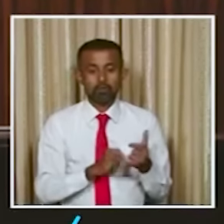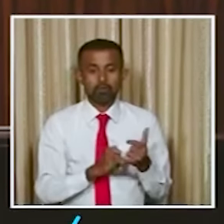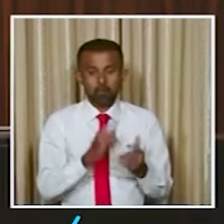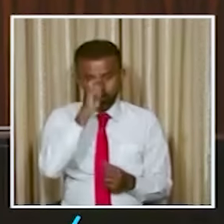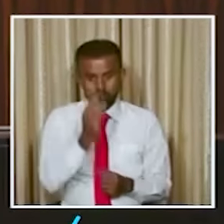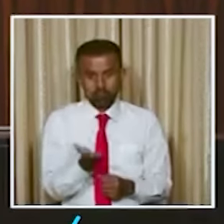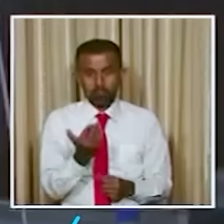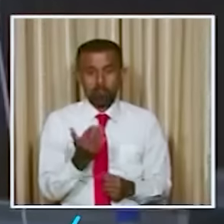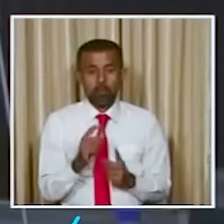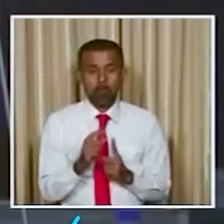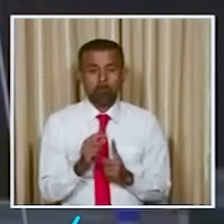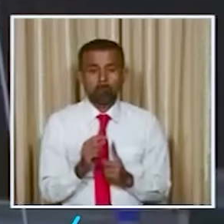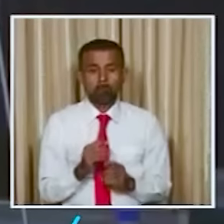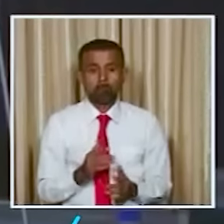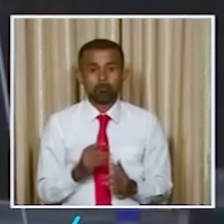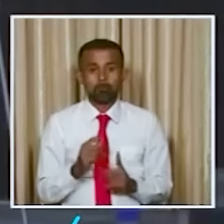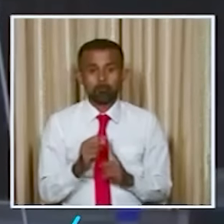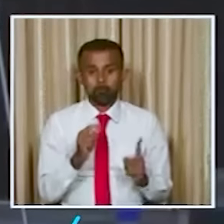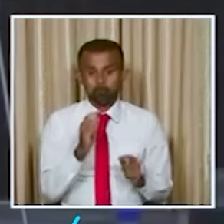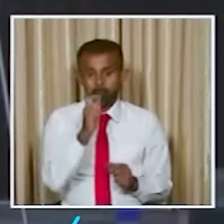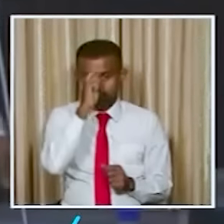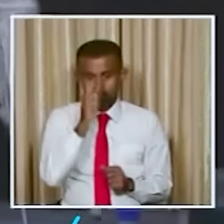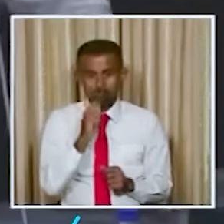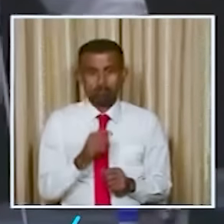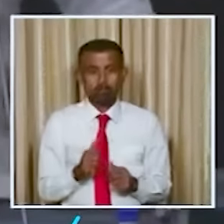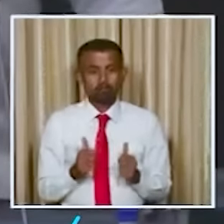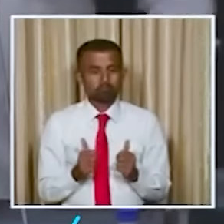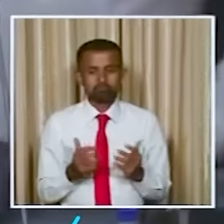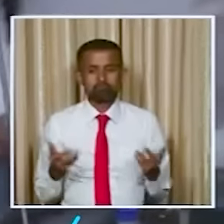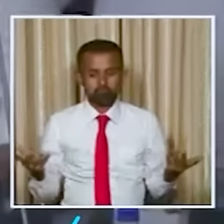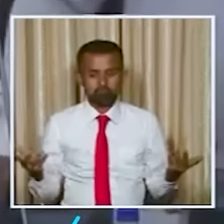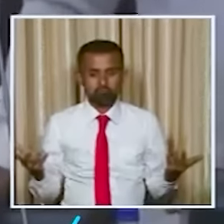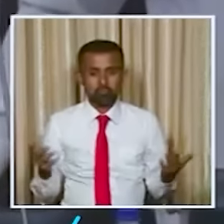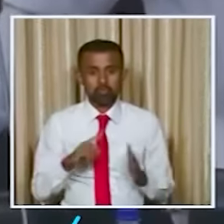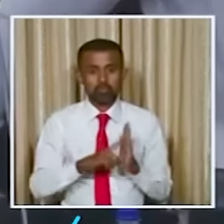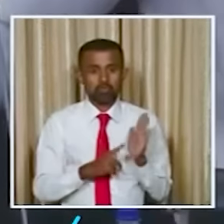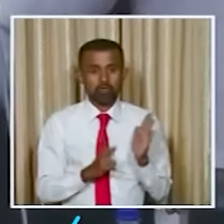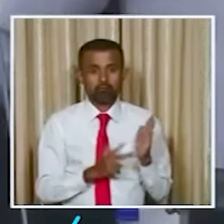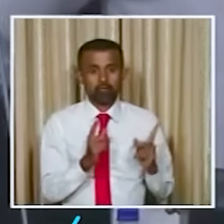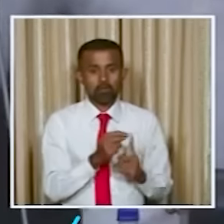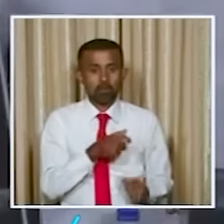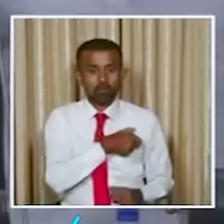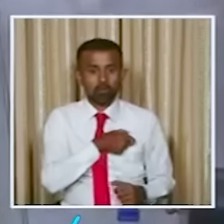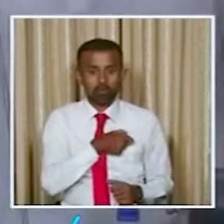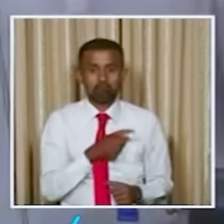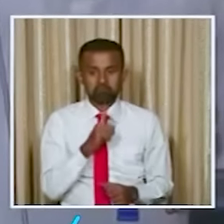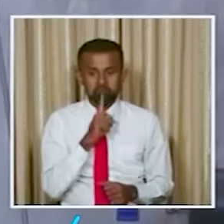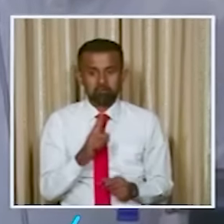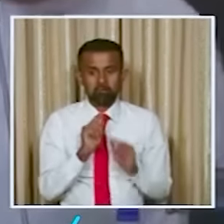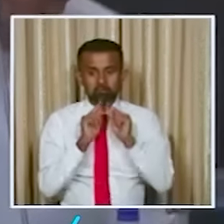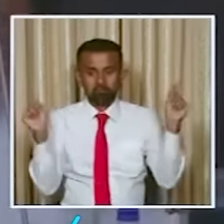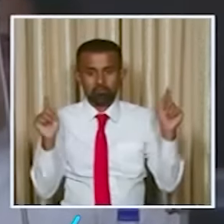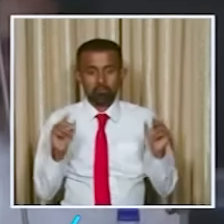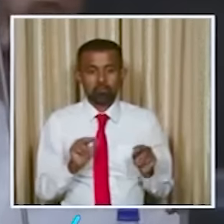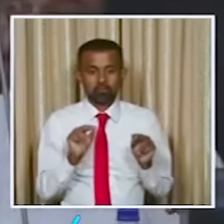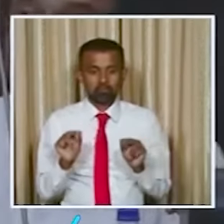ගරු මූලාසනඩුවට මන්ත්‍රීතුමනි, සදාචාරාත්මක නෑ මේ ජනතා විමුක්ති පෙරමුණේ නායකයෝ කියන දේ. මං හිතන්නේ මේ